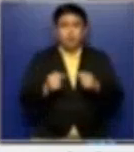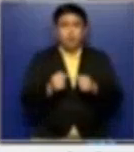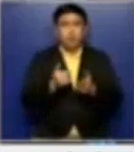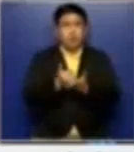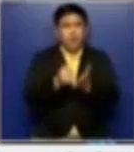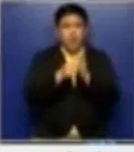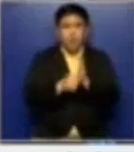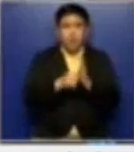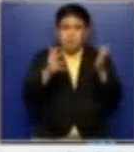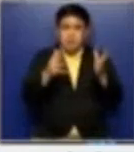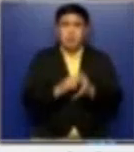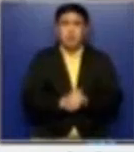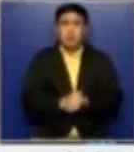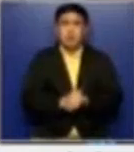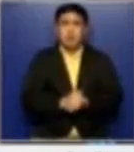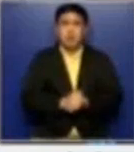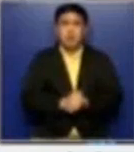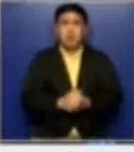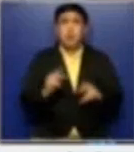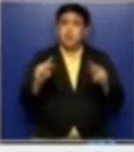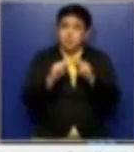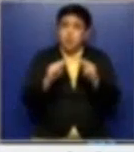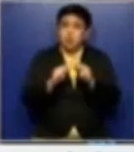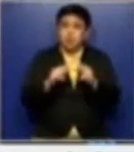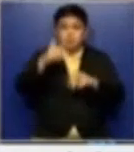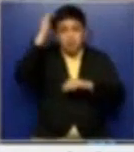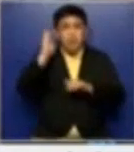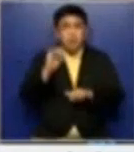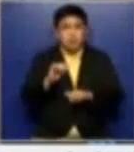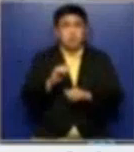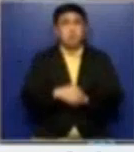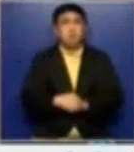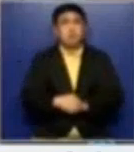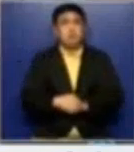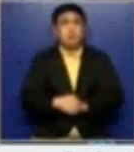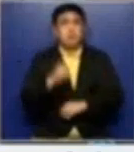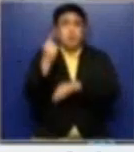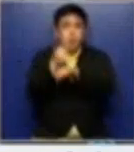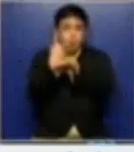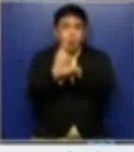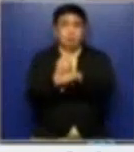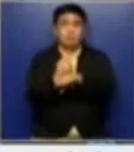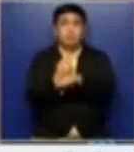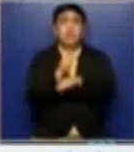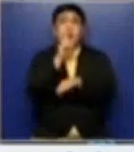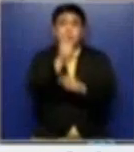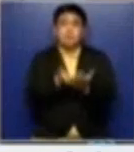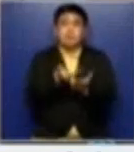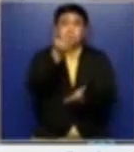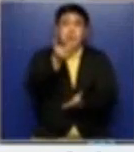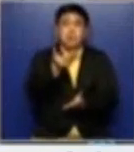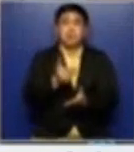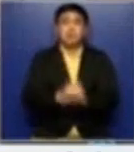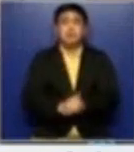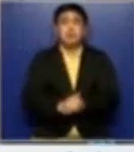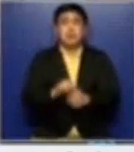เทศแล้วกระทรวงมหาดไทยนี่ท่านเฮลิคอปเตอร์ยังจะซื้ออีกหรือครับ